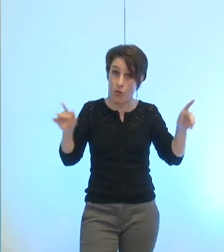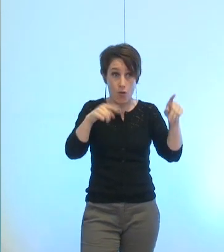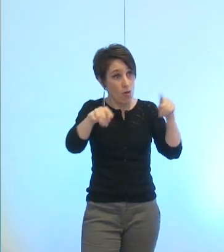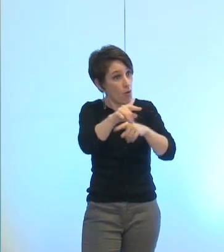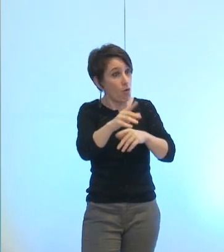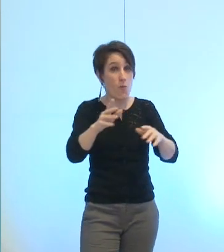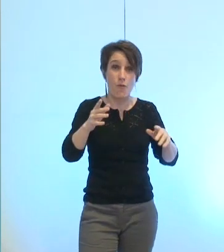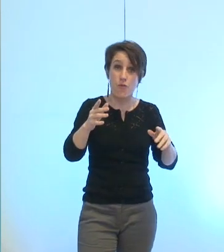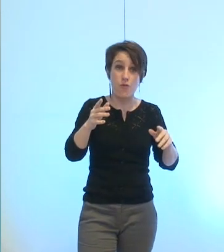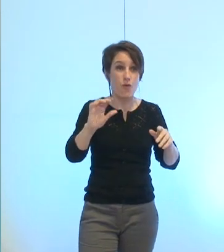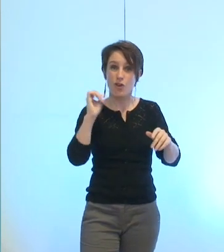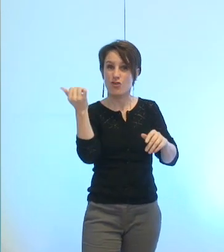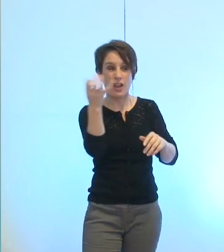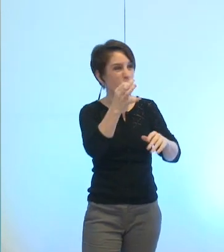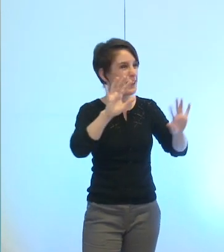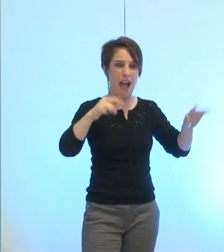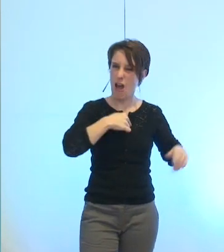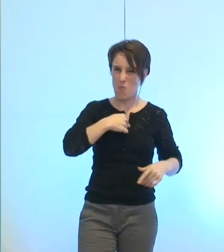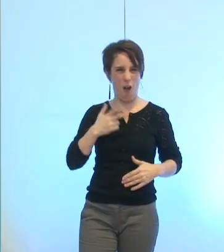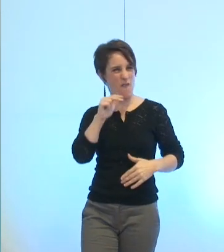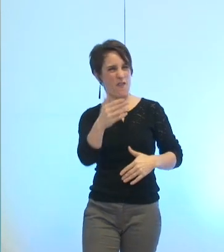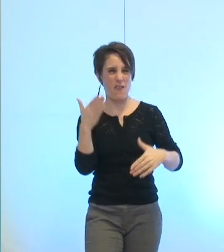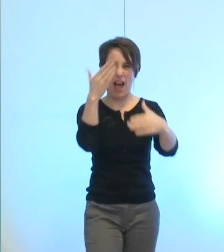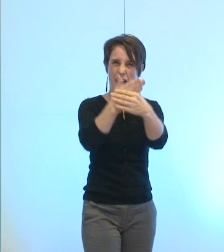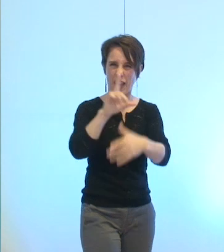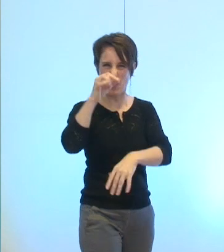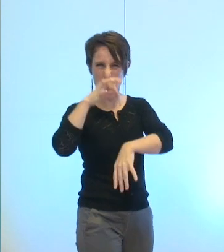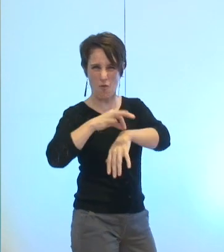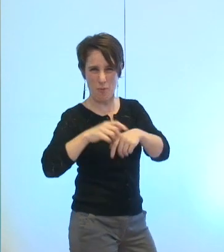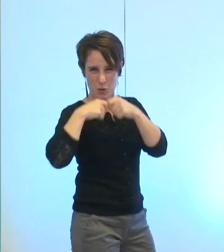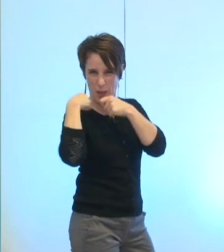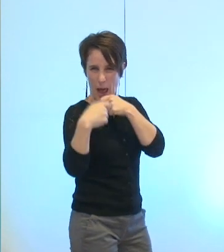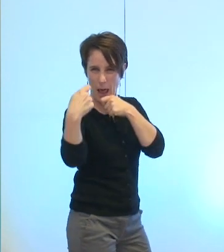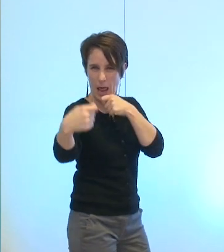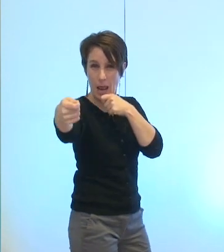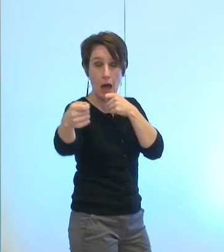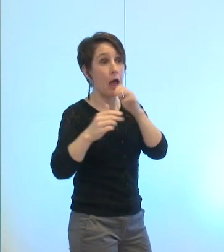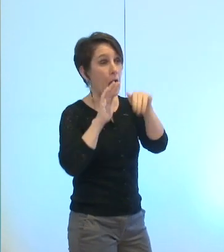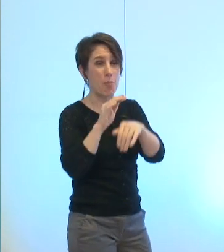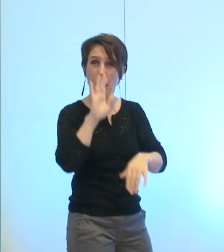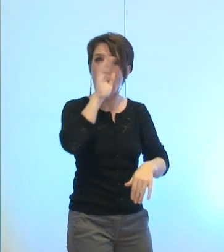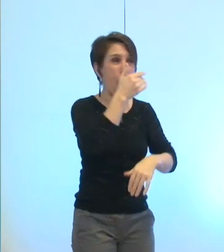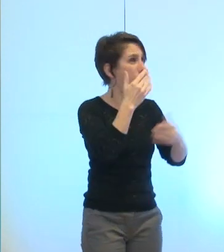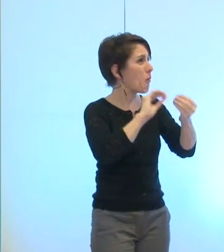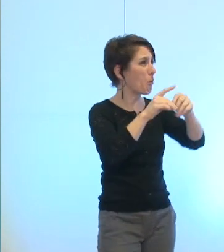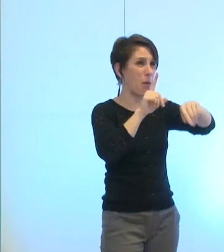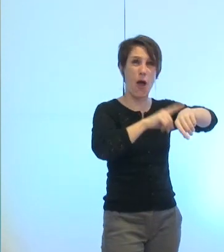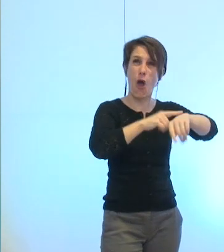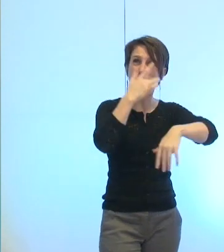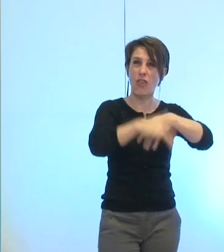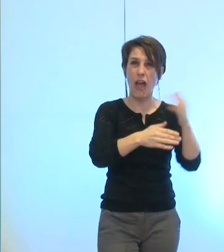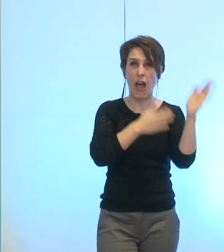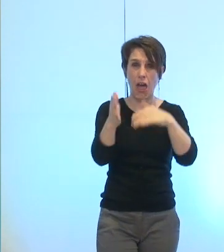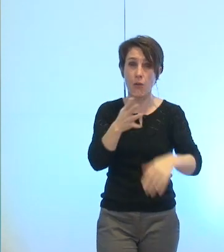annoncer que chacun fera des des interventions de 20 minutes et en fera plusieurs et après dire que il est tard pour